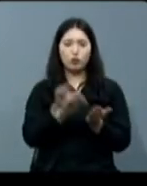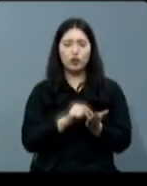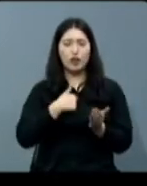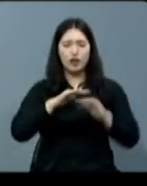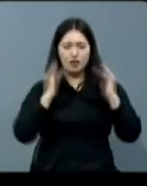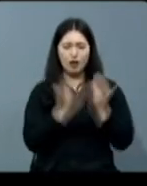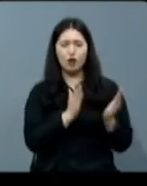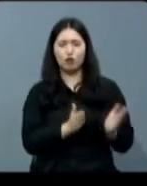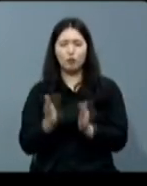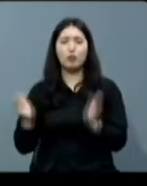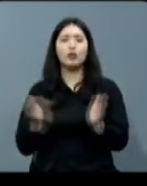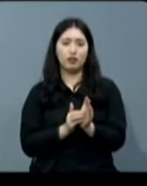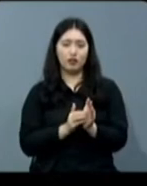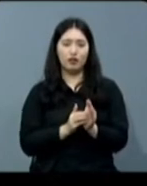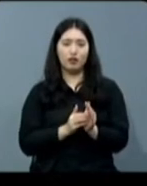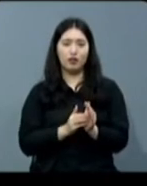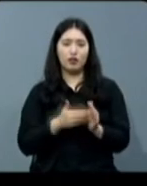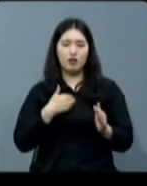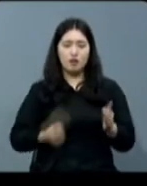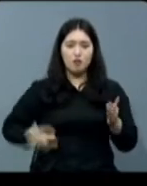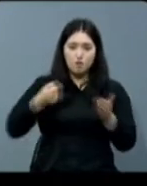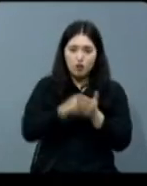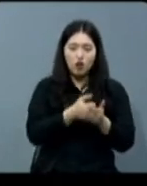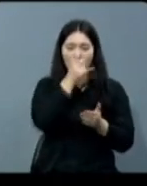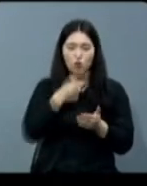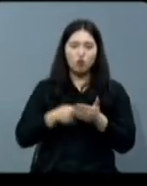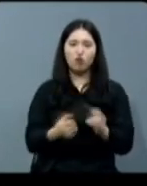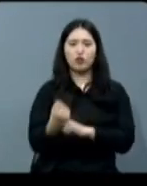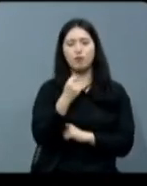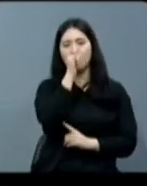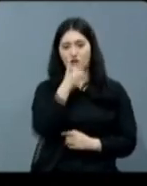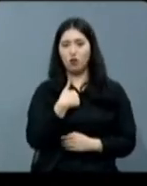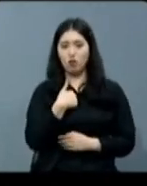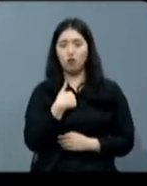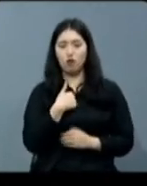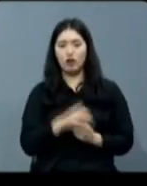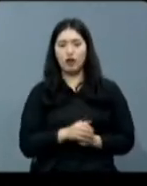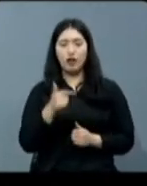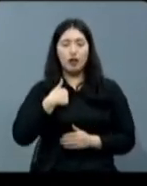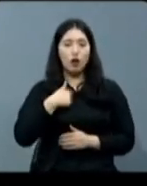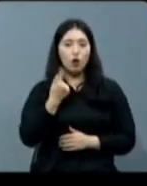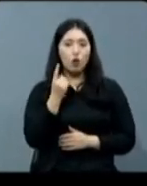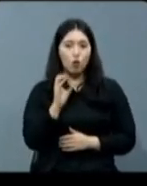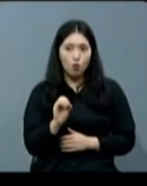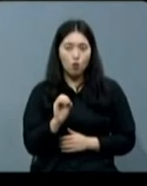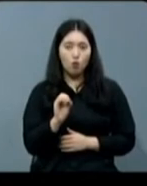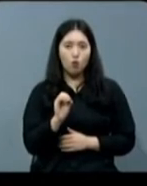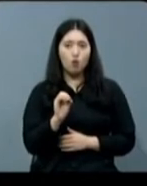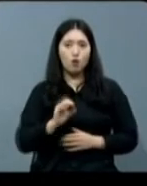되어 있기 때문입니다. 결단력도 있고 추진력도 있습니다. 저 홍준표가 비리